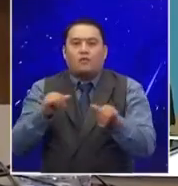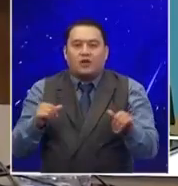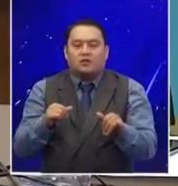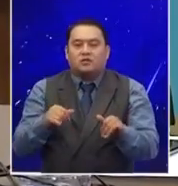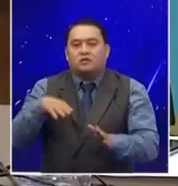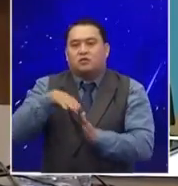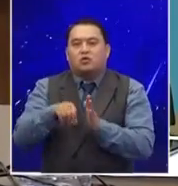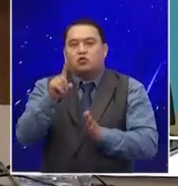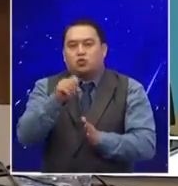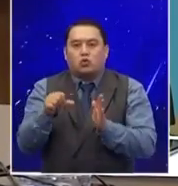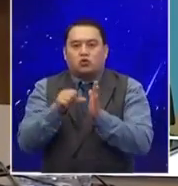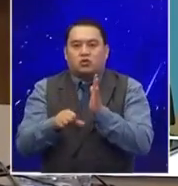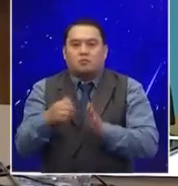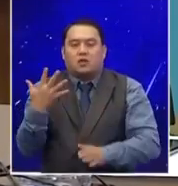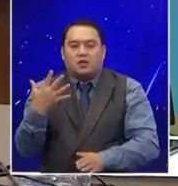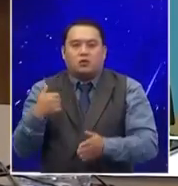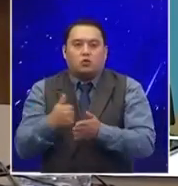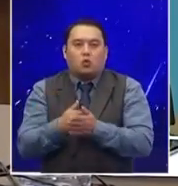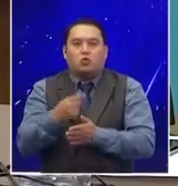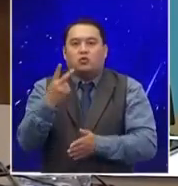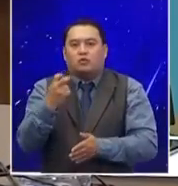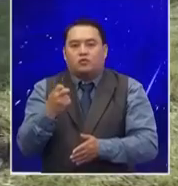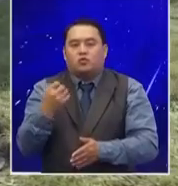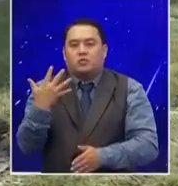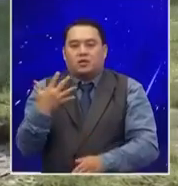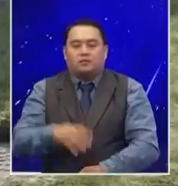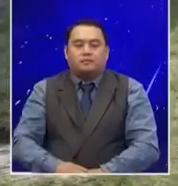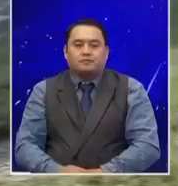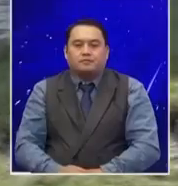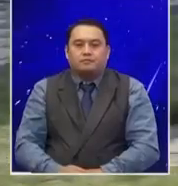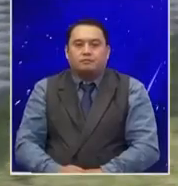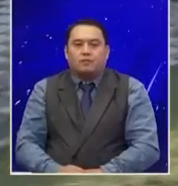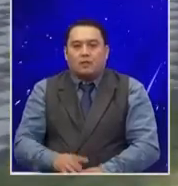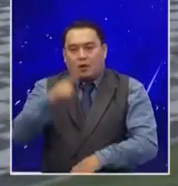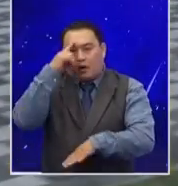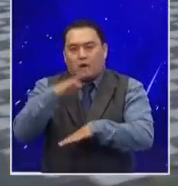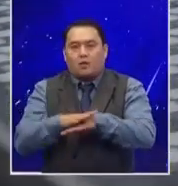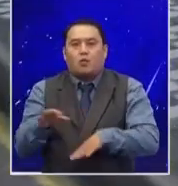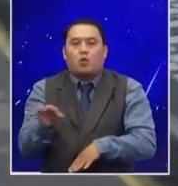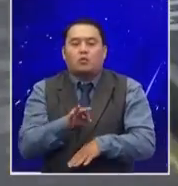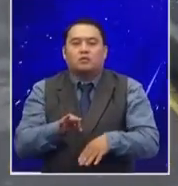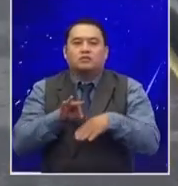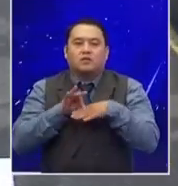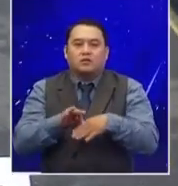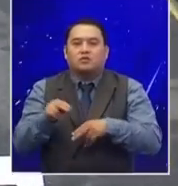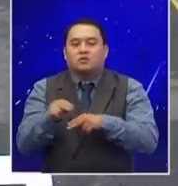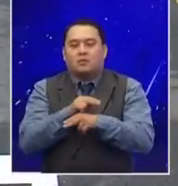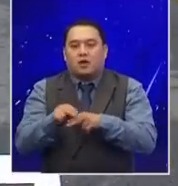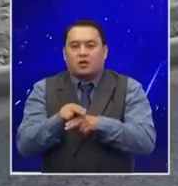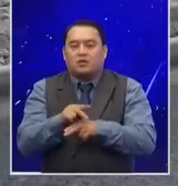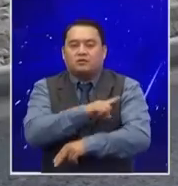со 165 до 205. Помимо этого, по словам Амандыка Баталова, ведется строительство 17